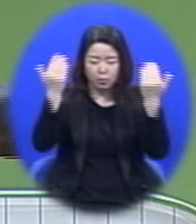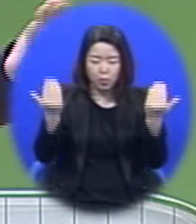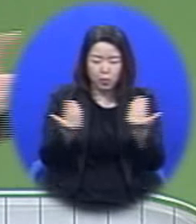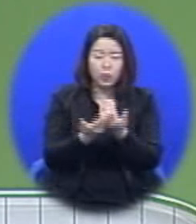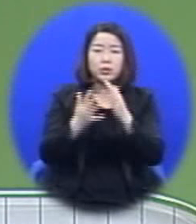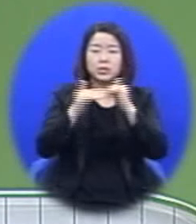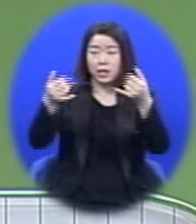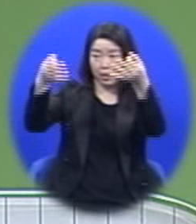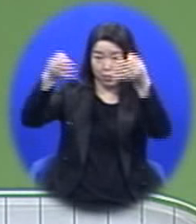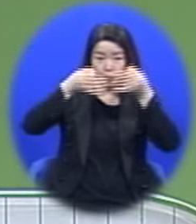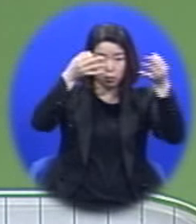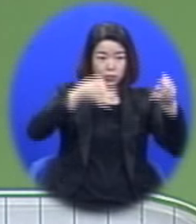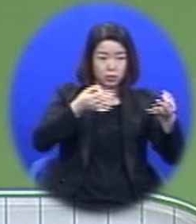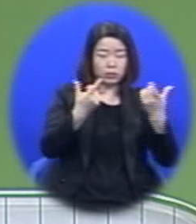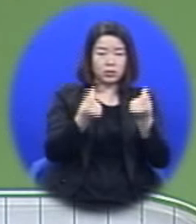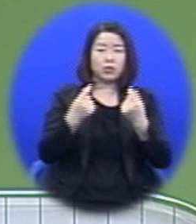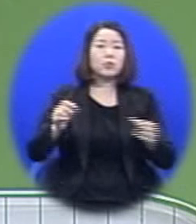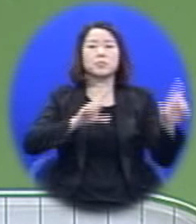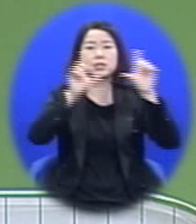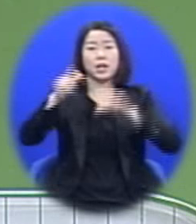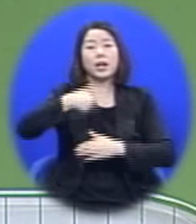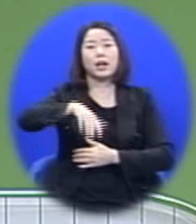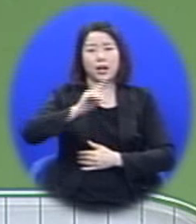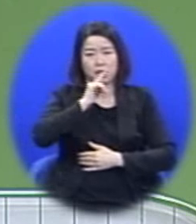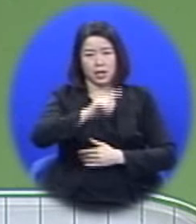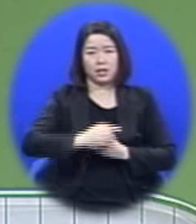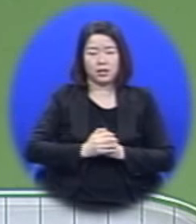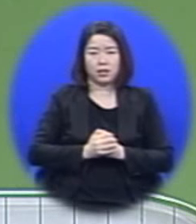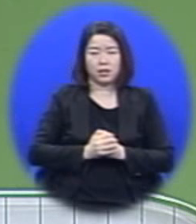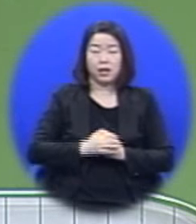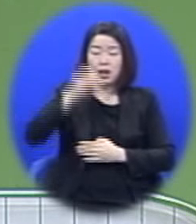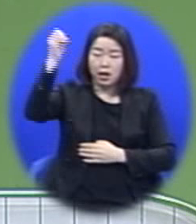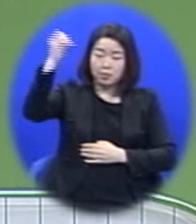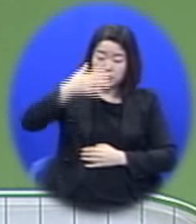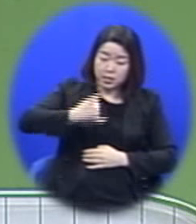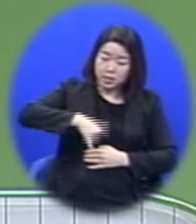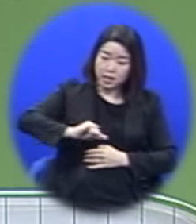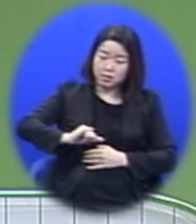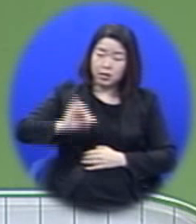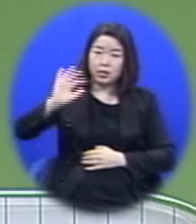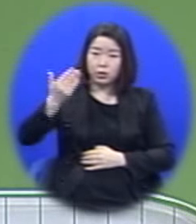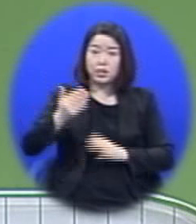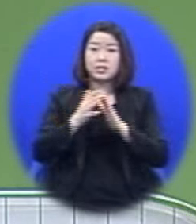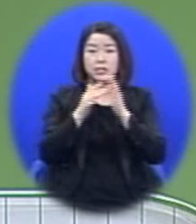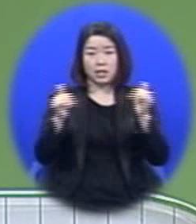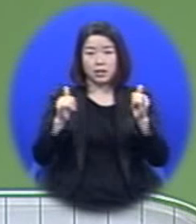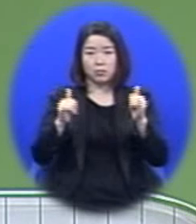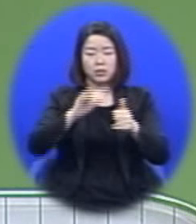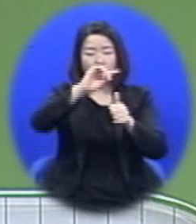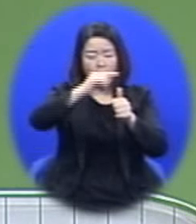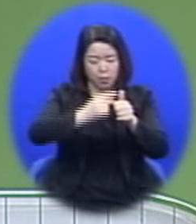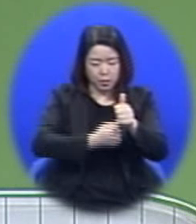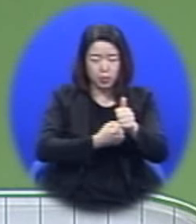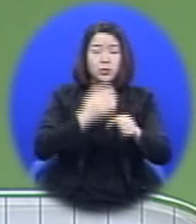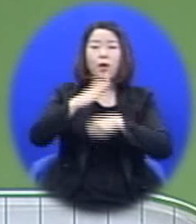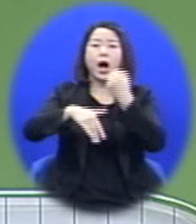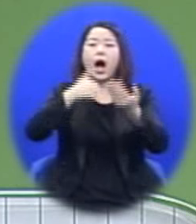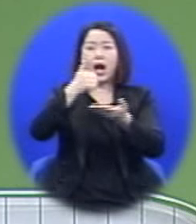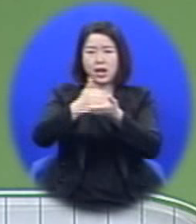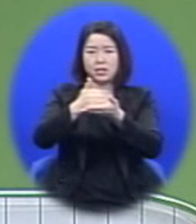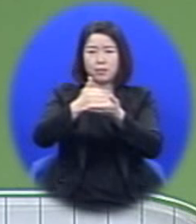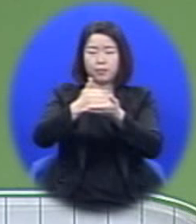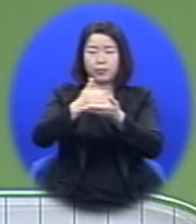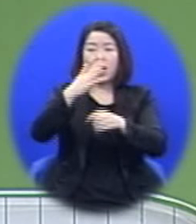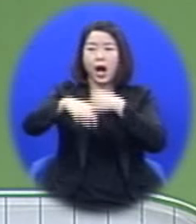보는 것처럼 살라는 거예요. 이렇게 빛의 자녀가 된 사람은 비로소 하나님!